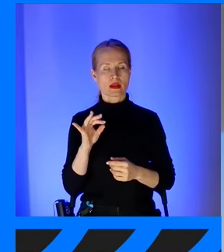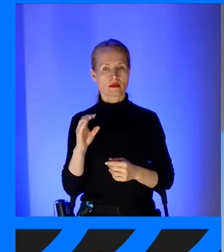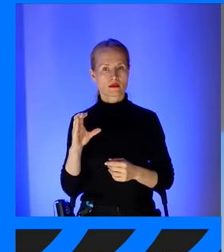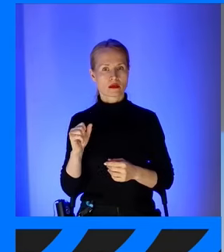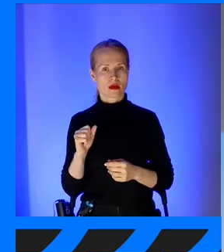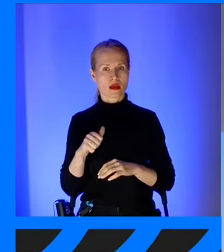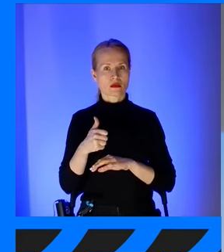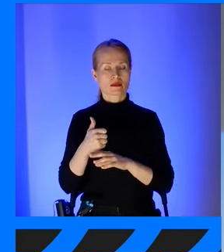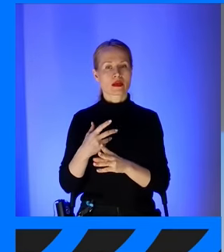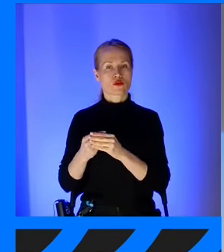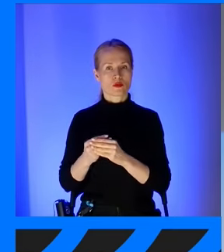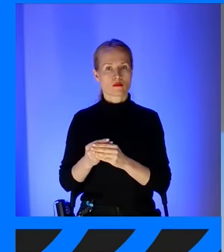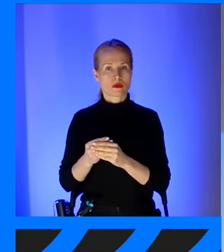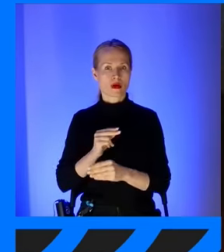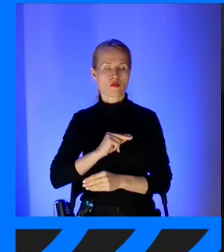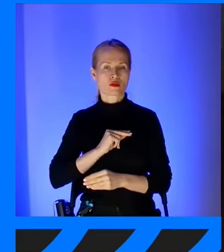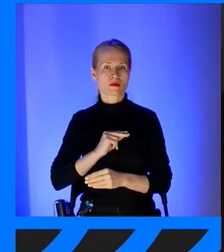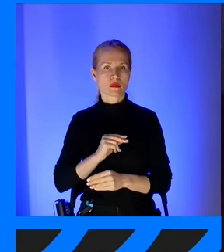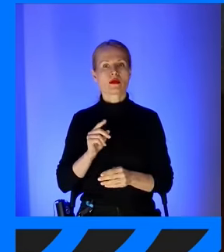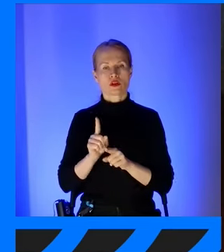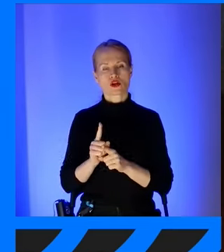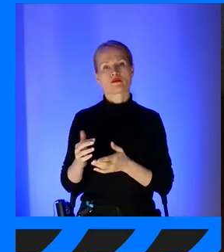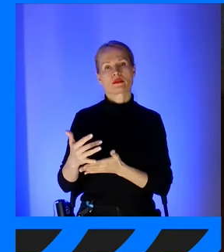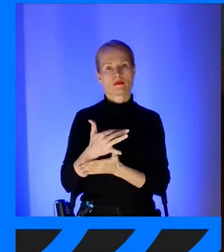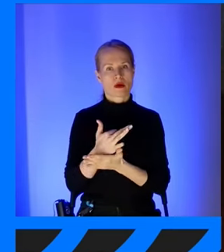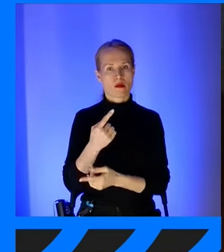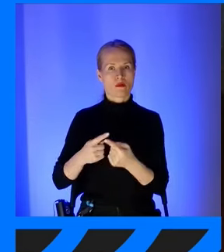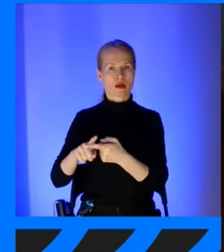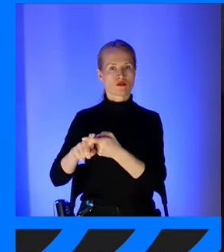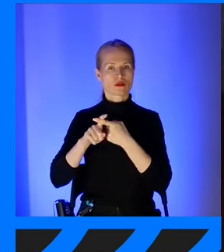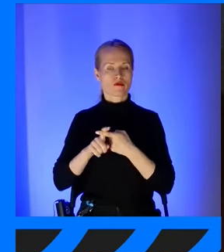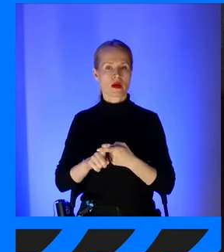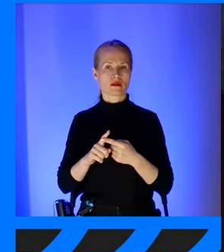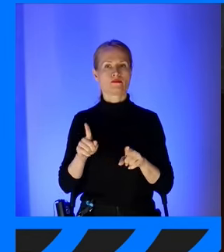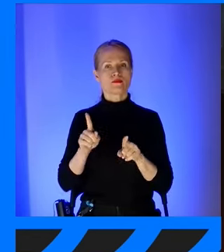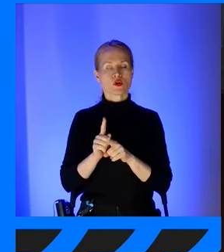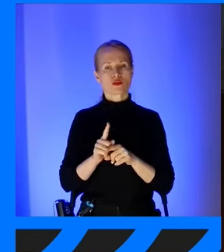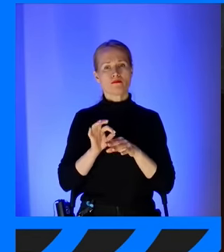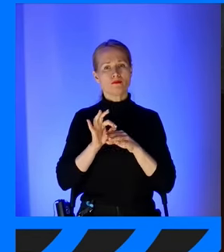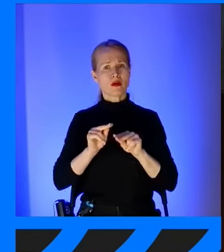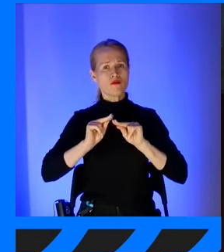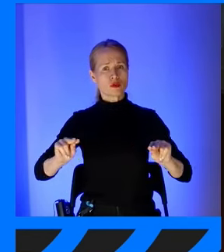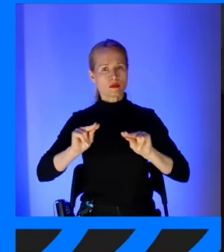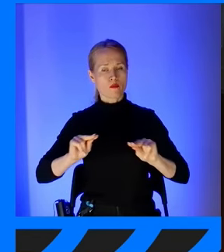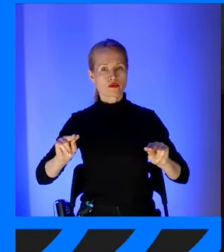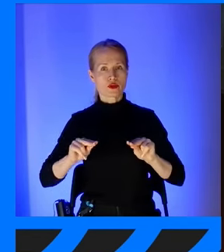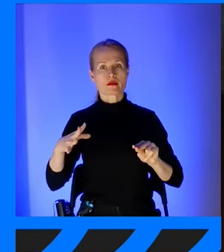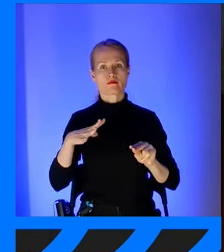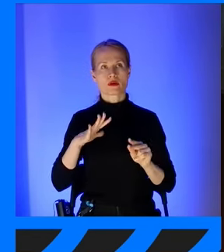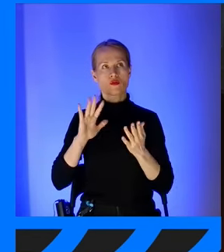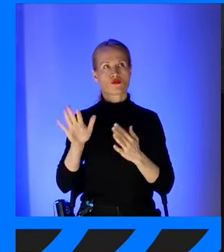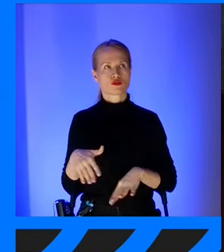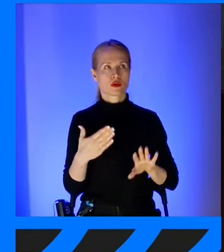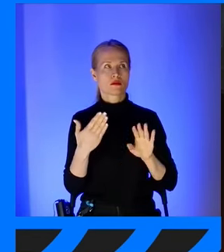работаю Мы также собираем обратную связь обучения уже проведено там два